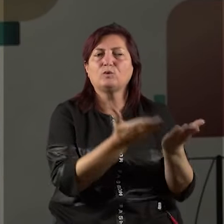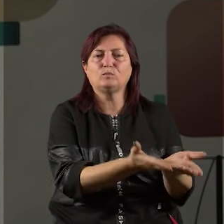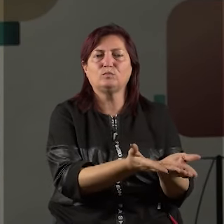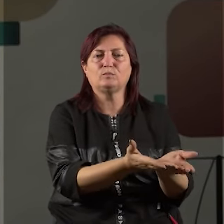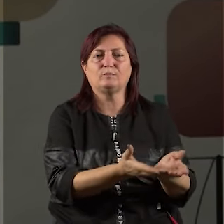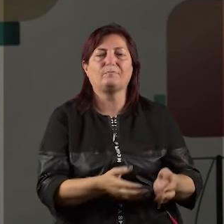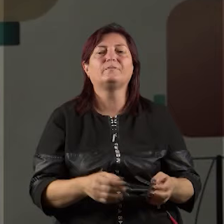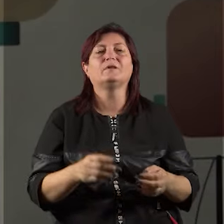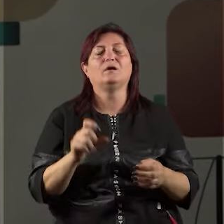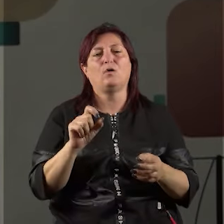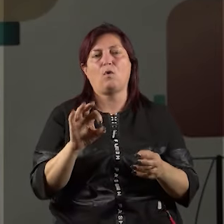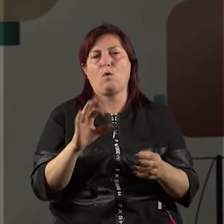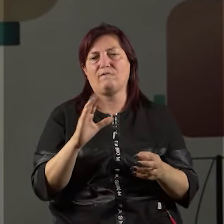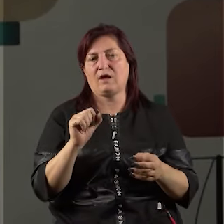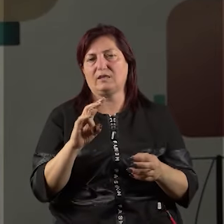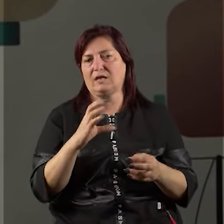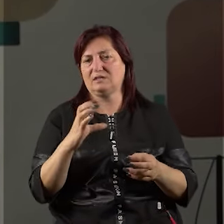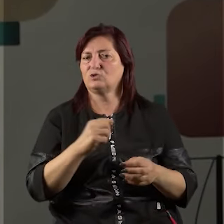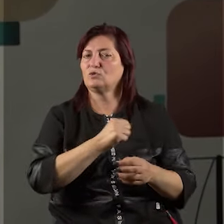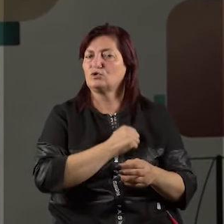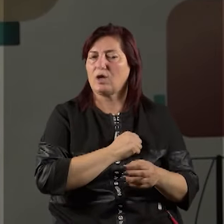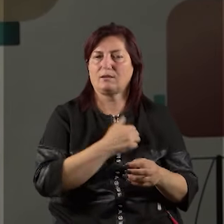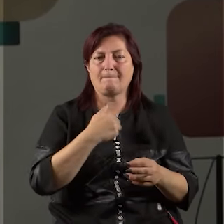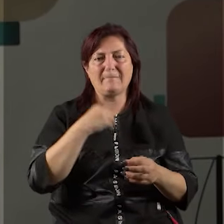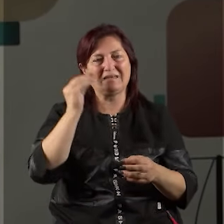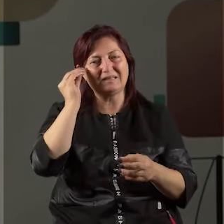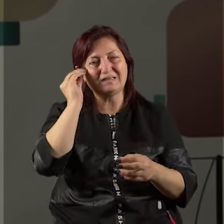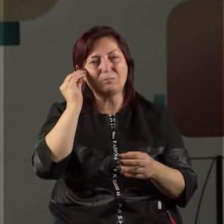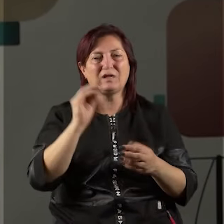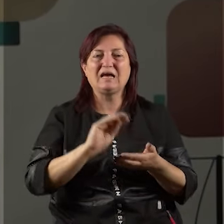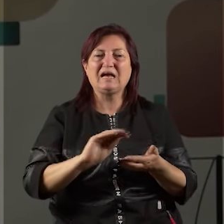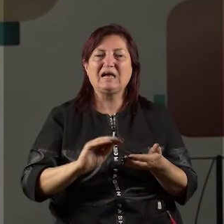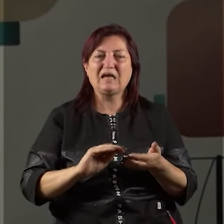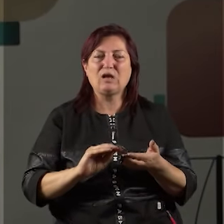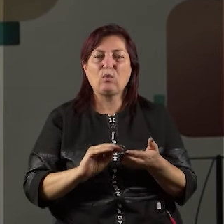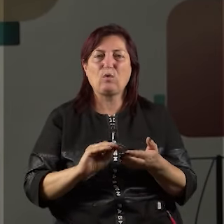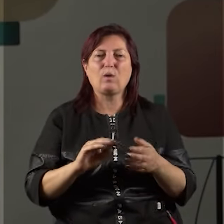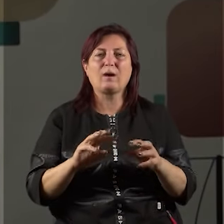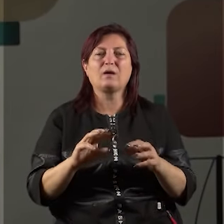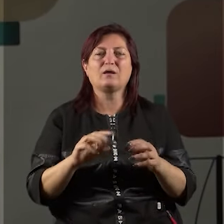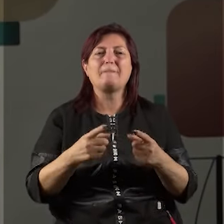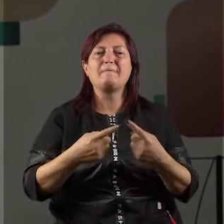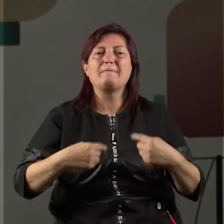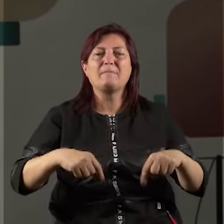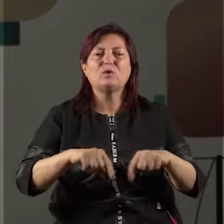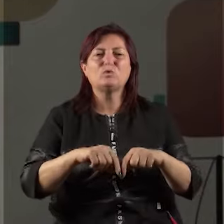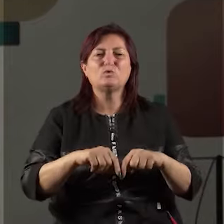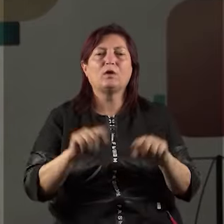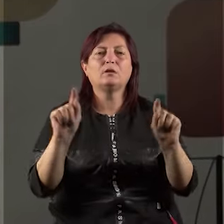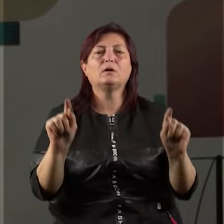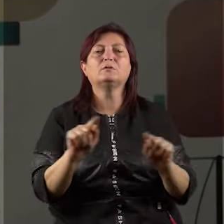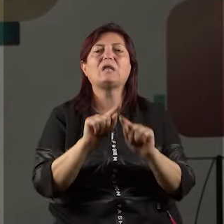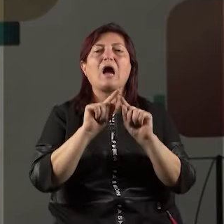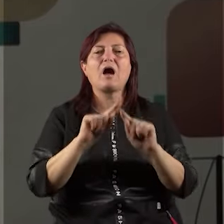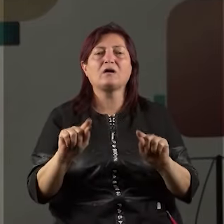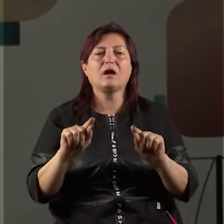ուրեմն մեր նպատակը գրողների միությունը այսպես ասած թանգարանային մի երևույթի պես